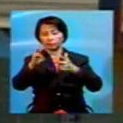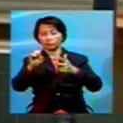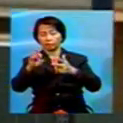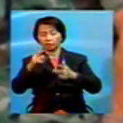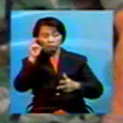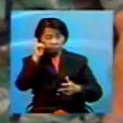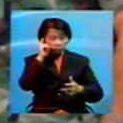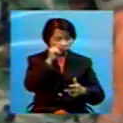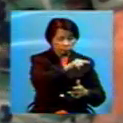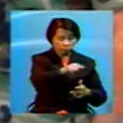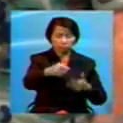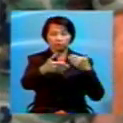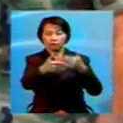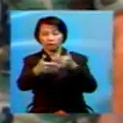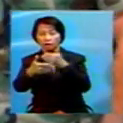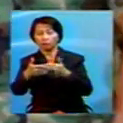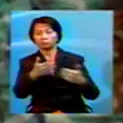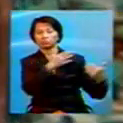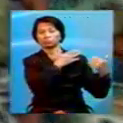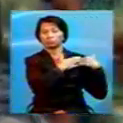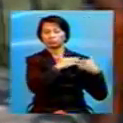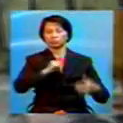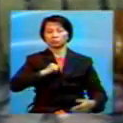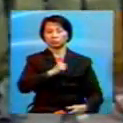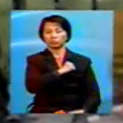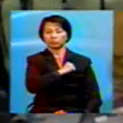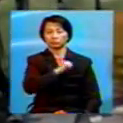mengetahui dengan lebih dekat cabaran yang digalas anggota